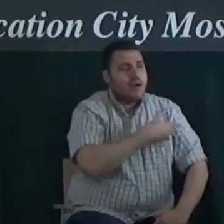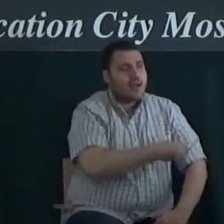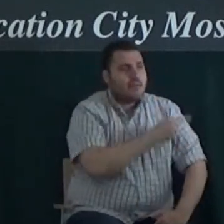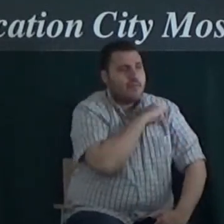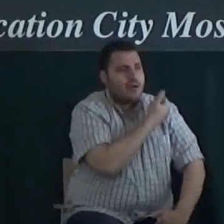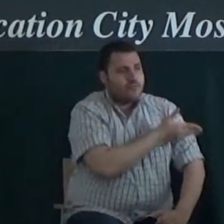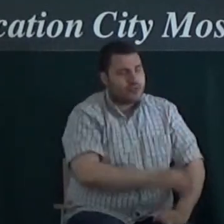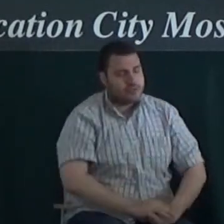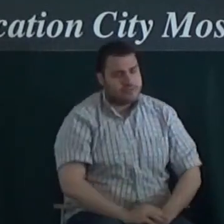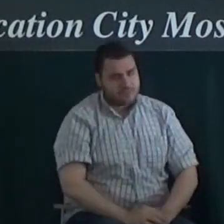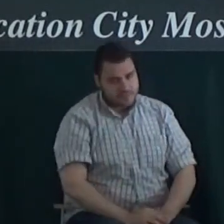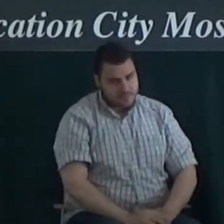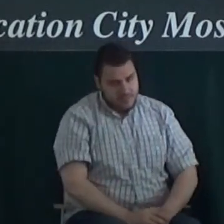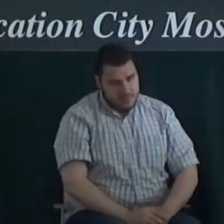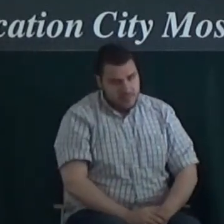الرحيم.